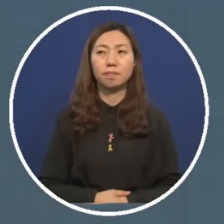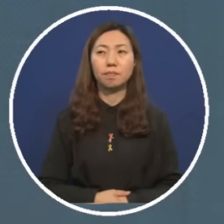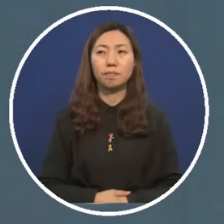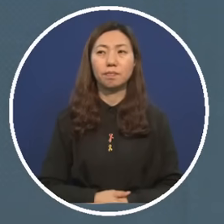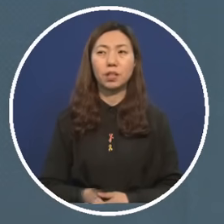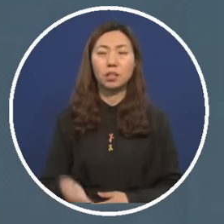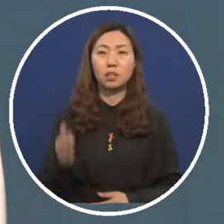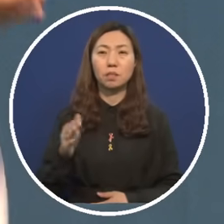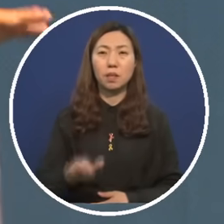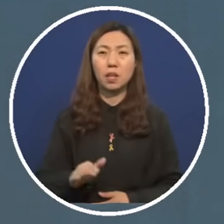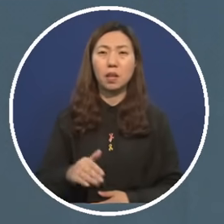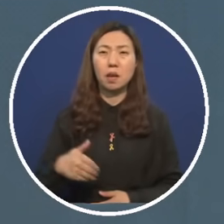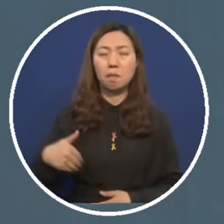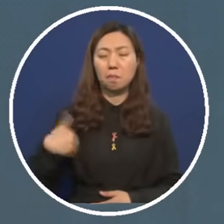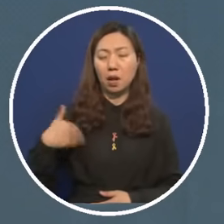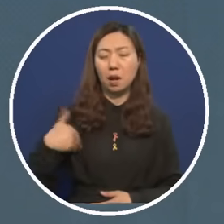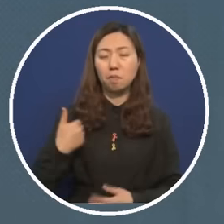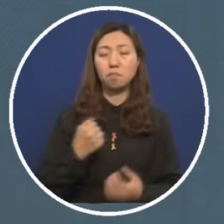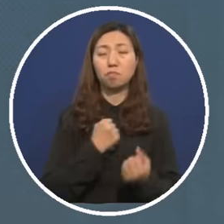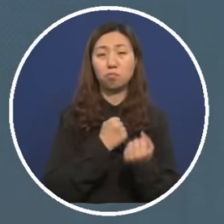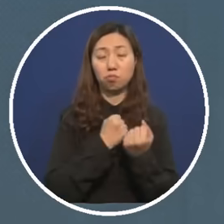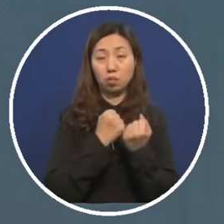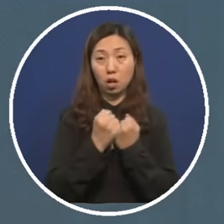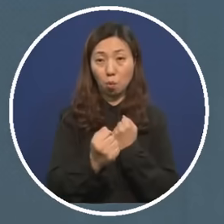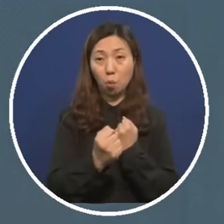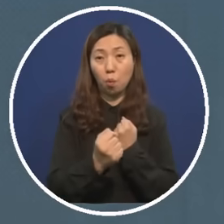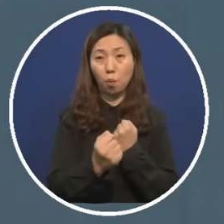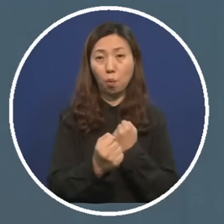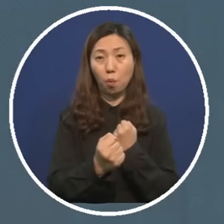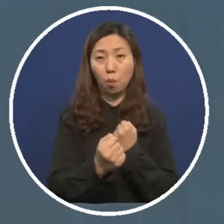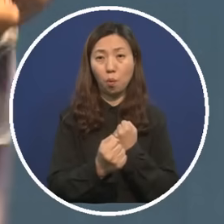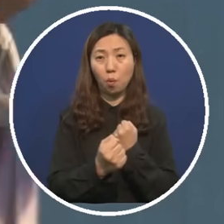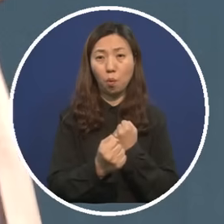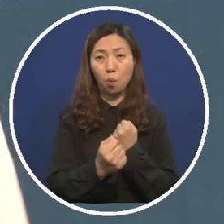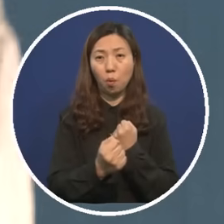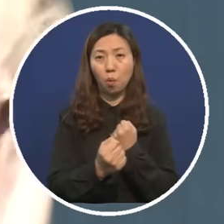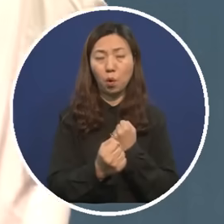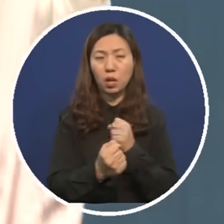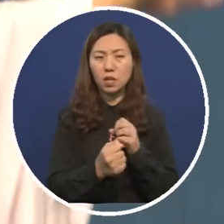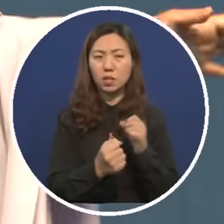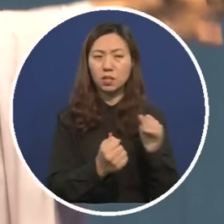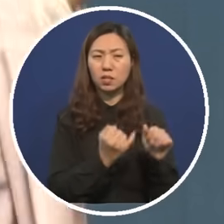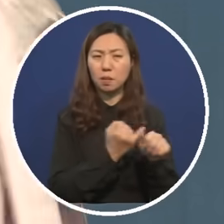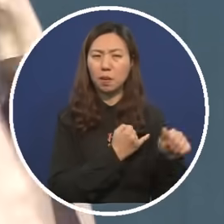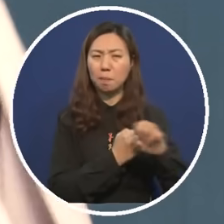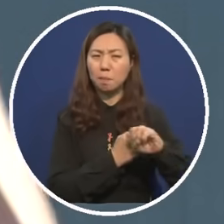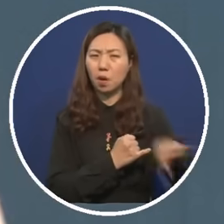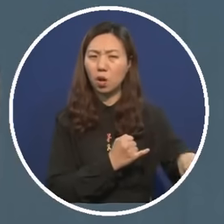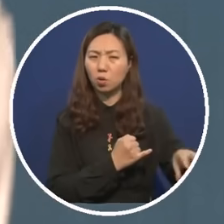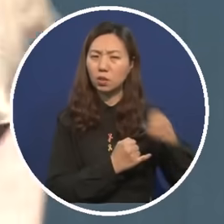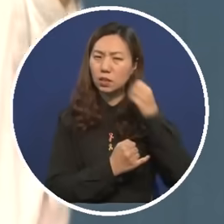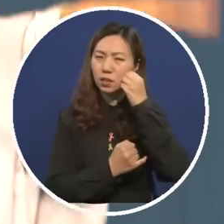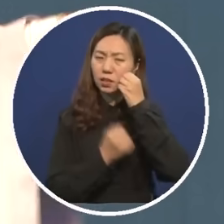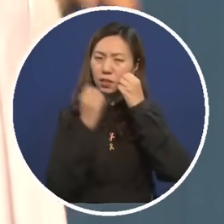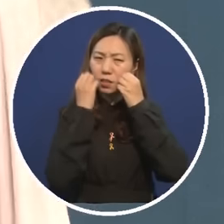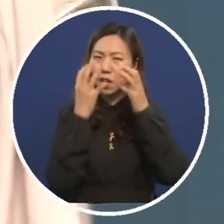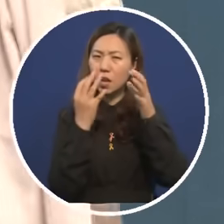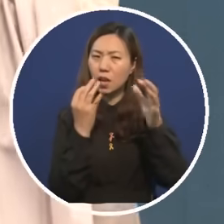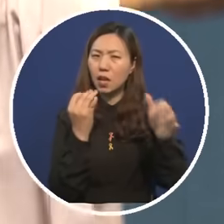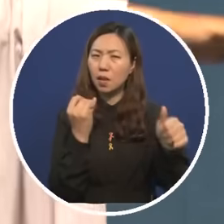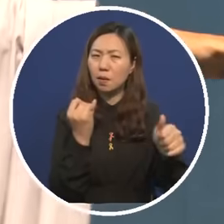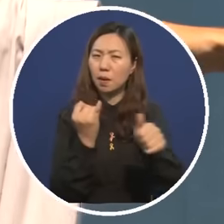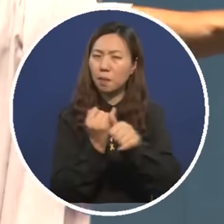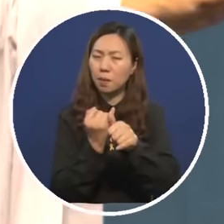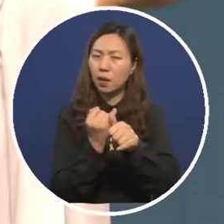그러나 바람을 피웠다 하더라도 이거 버리고 딴 남자를 만나도 그 남자님이